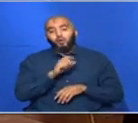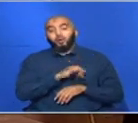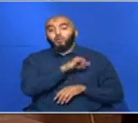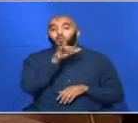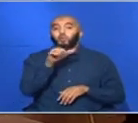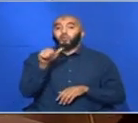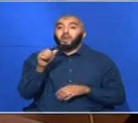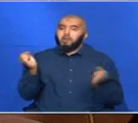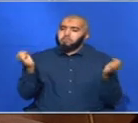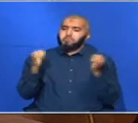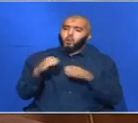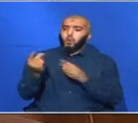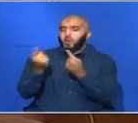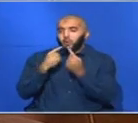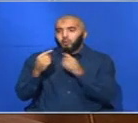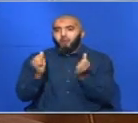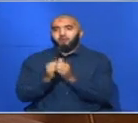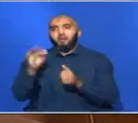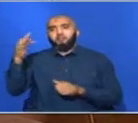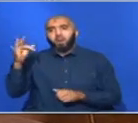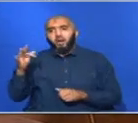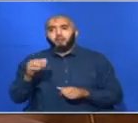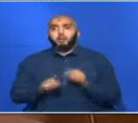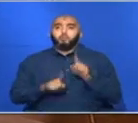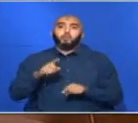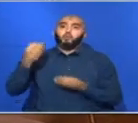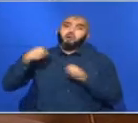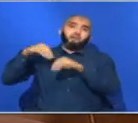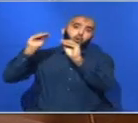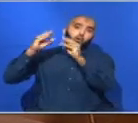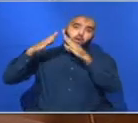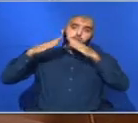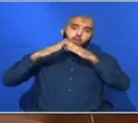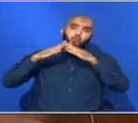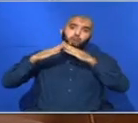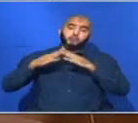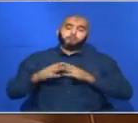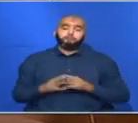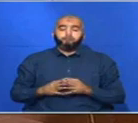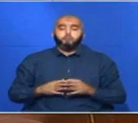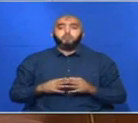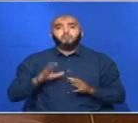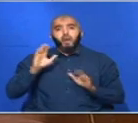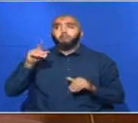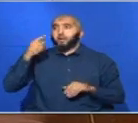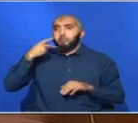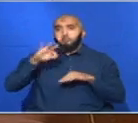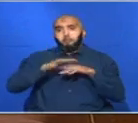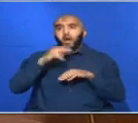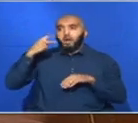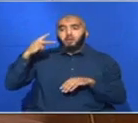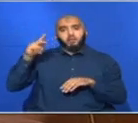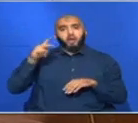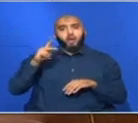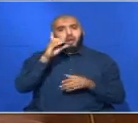جميعا ولا لعلهم يبيعون المسكن وتاخذون انتم وتاخذون حقكم ولعل هذا الحق يكون